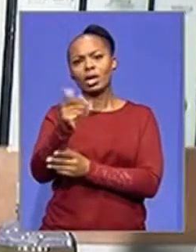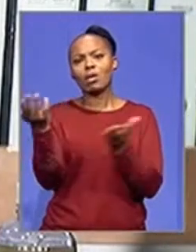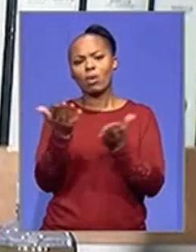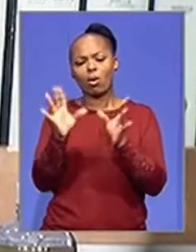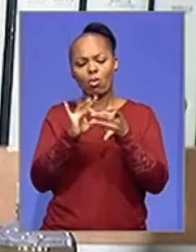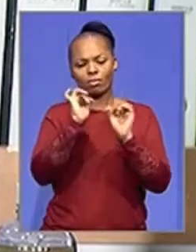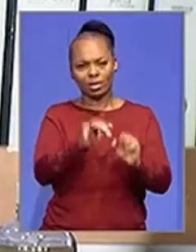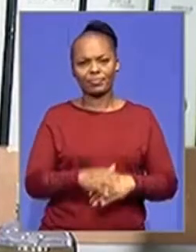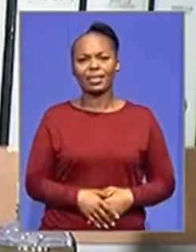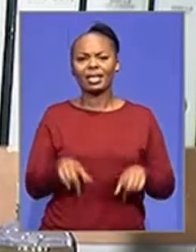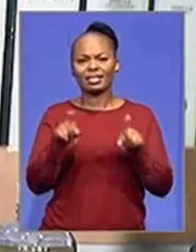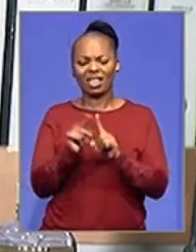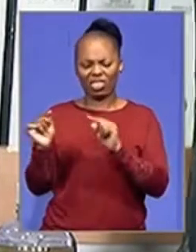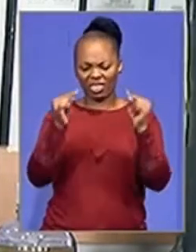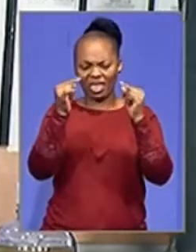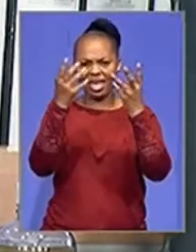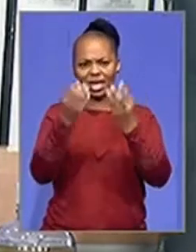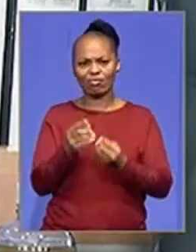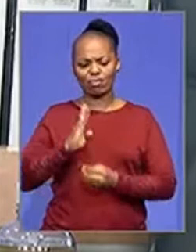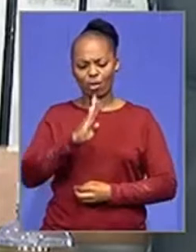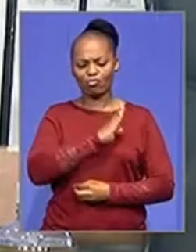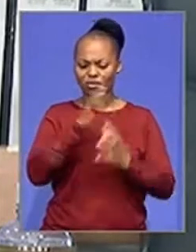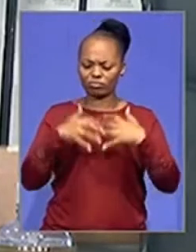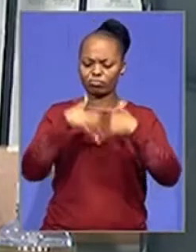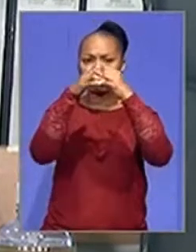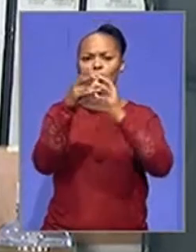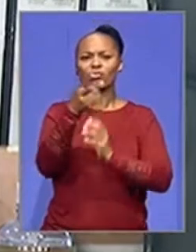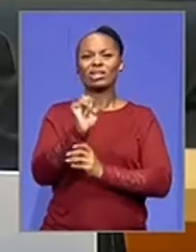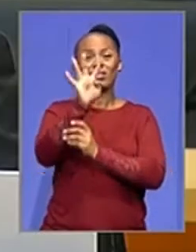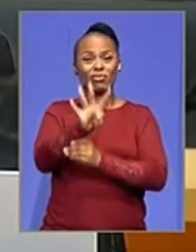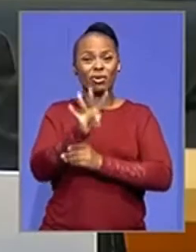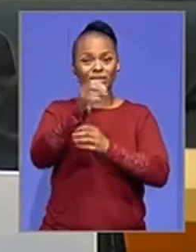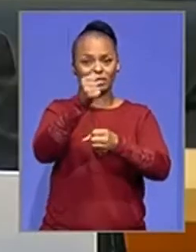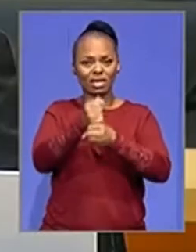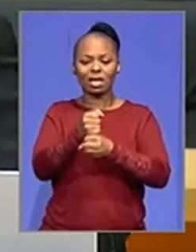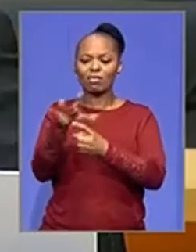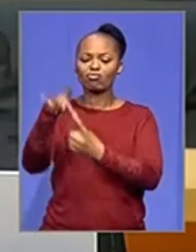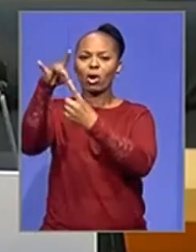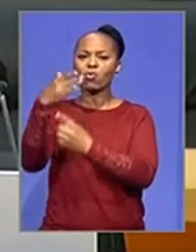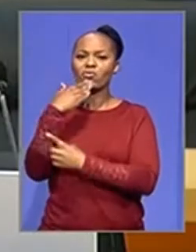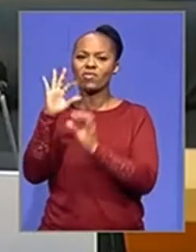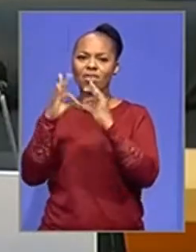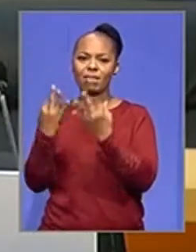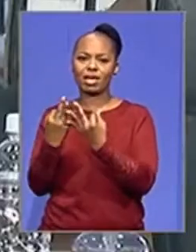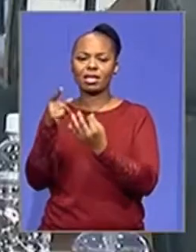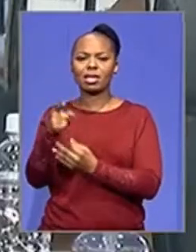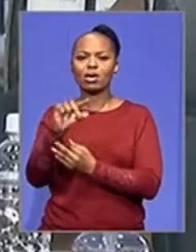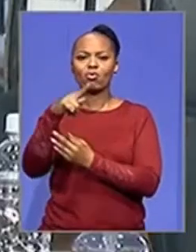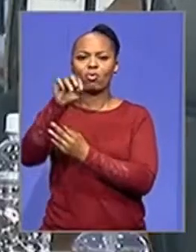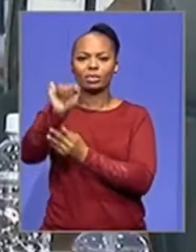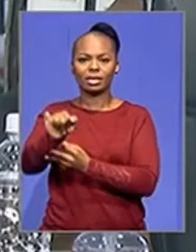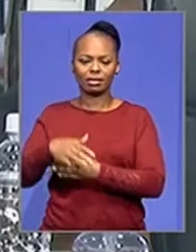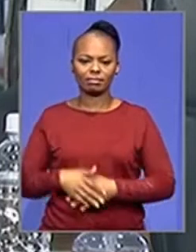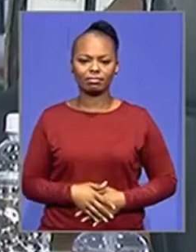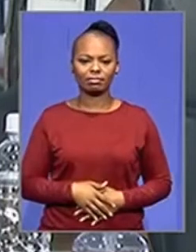Go na le ditatofatšo tša gore poto EMSA e thwetšwego ka 2014 e kgethilwe ke ba lapa la Gupta. She called